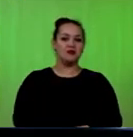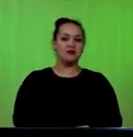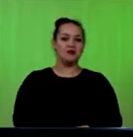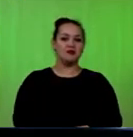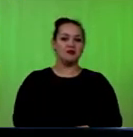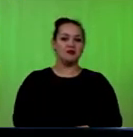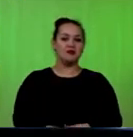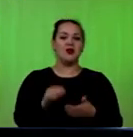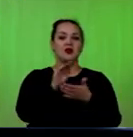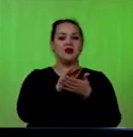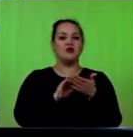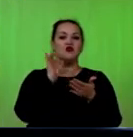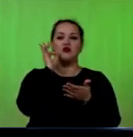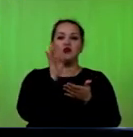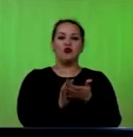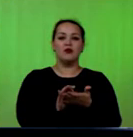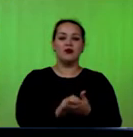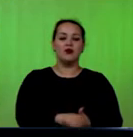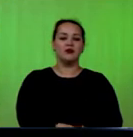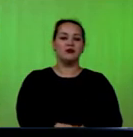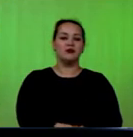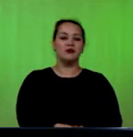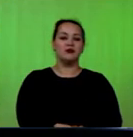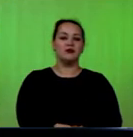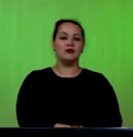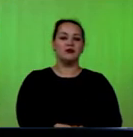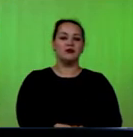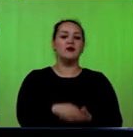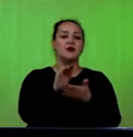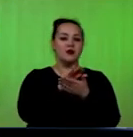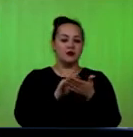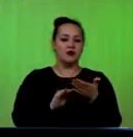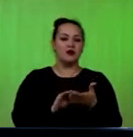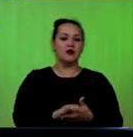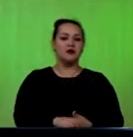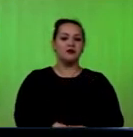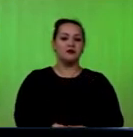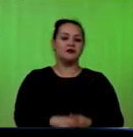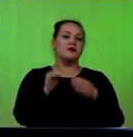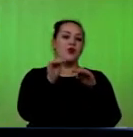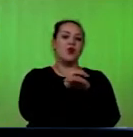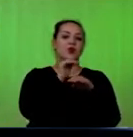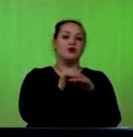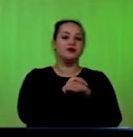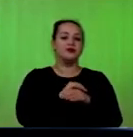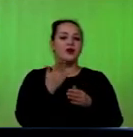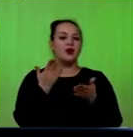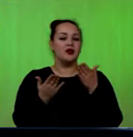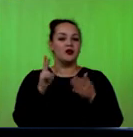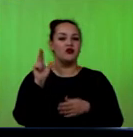запишите ответ записали молодцы если